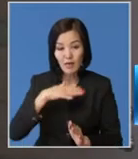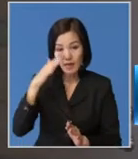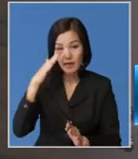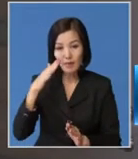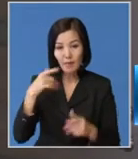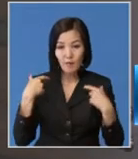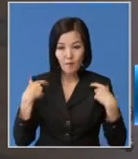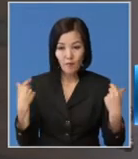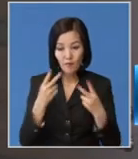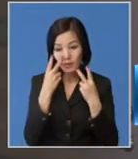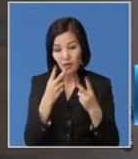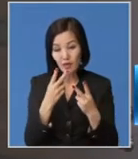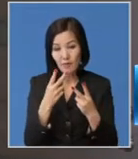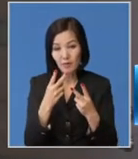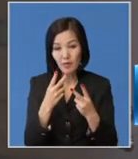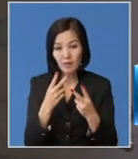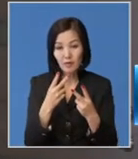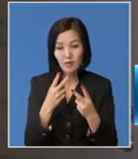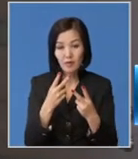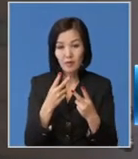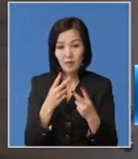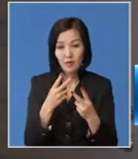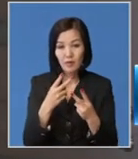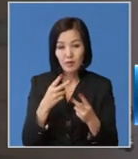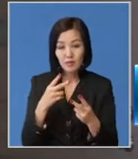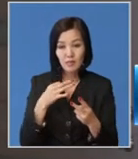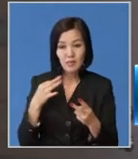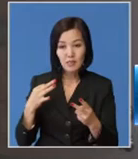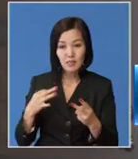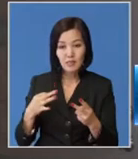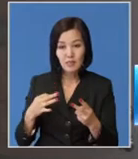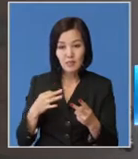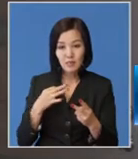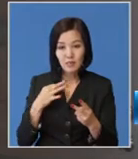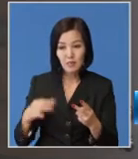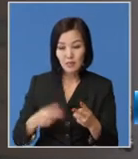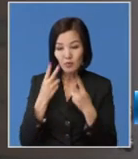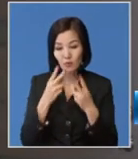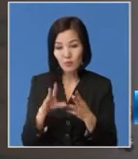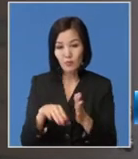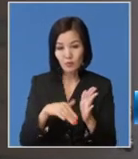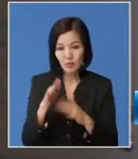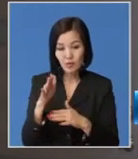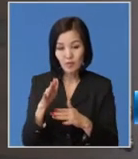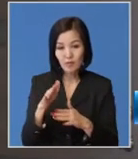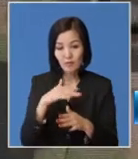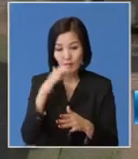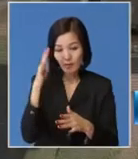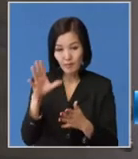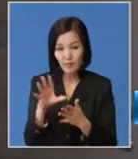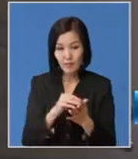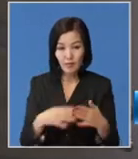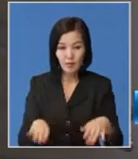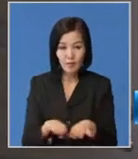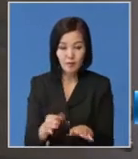соң, осы әкеме қарап айтады ғой, әкеге қарап ол өсер деп. Сол әкемізге қарап, әкеміздің жолын қуып,